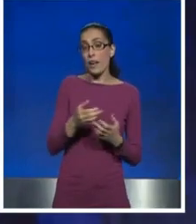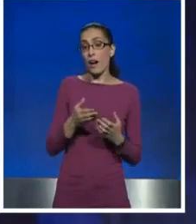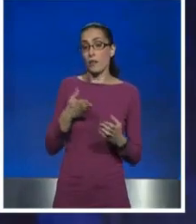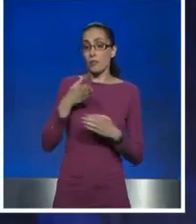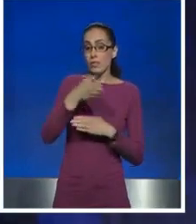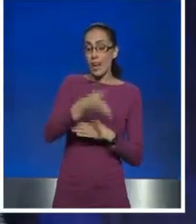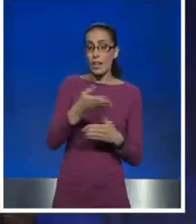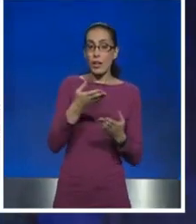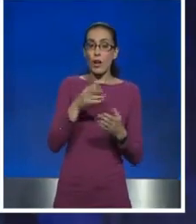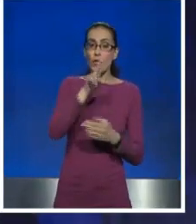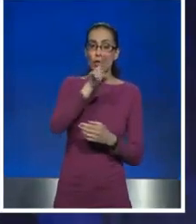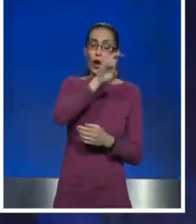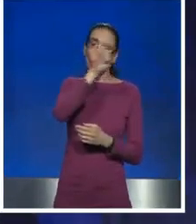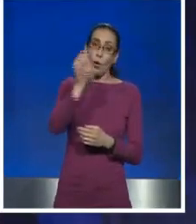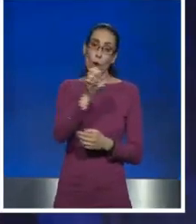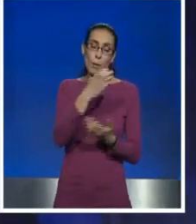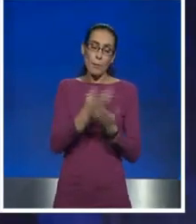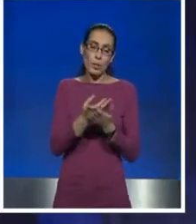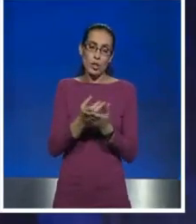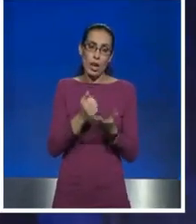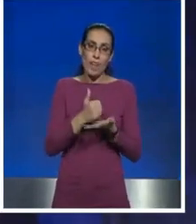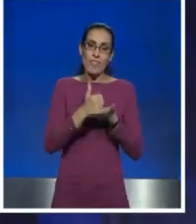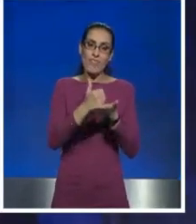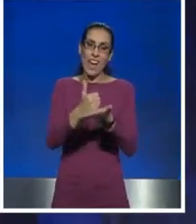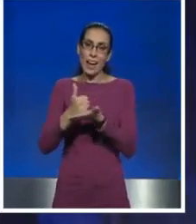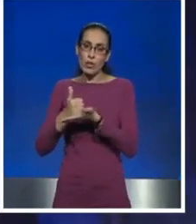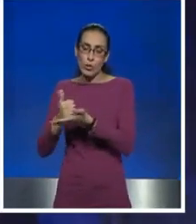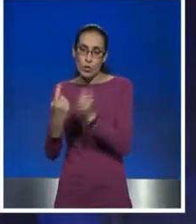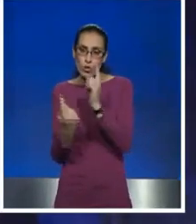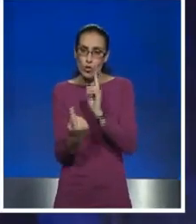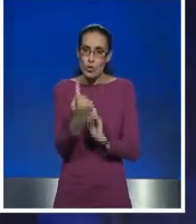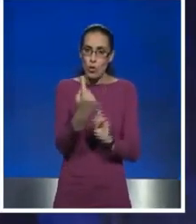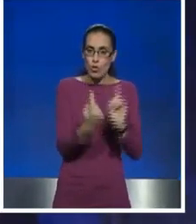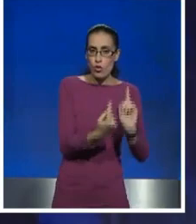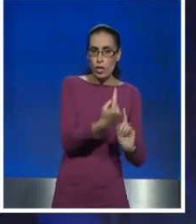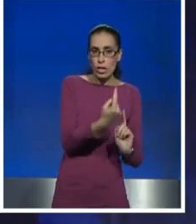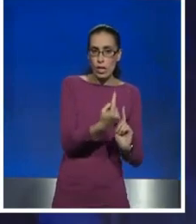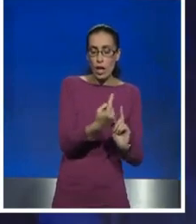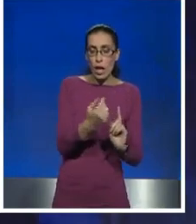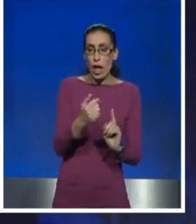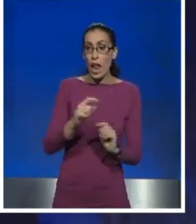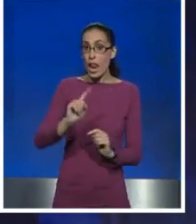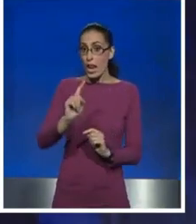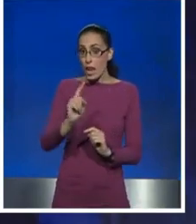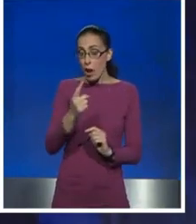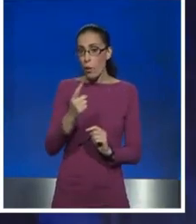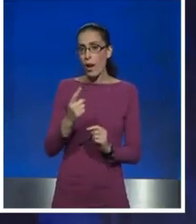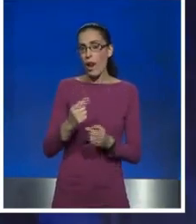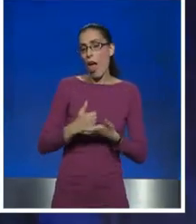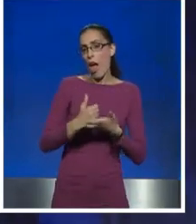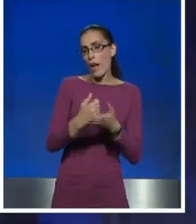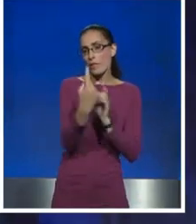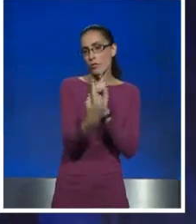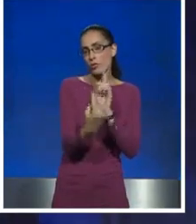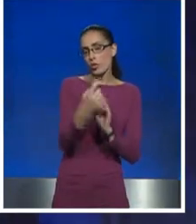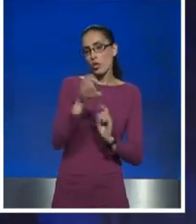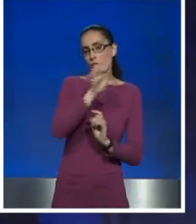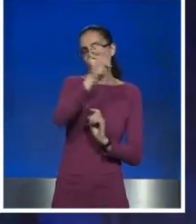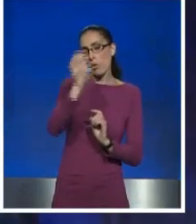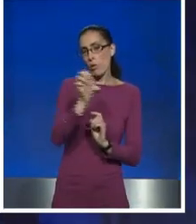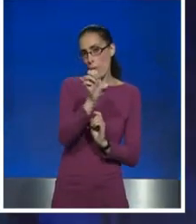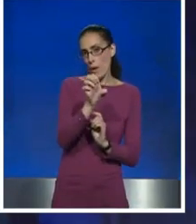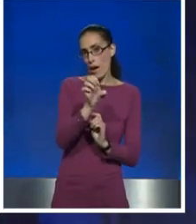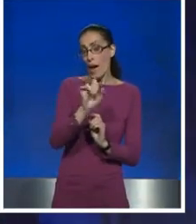fl-Ewropa biex ngħinu xulxin bħala aħwa Ewropej, mela jekk għandna bżonn in-nies ġib tal-Ewropa. Mela da huwa cheap